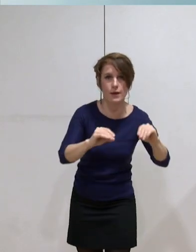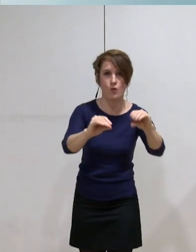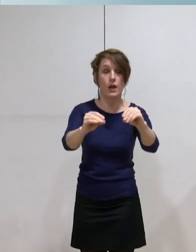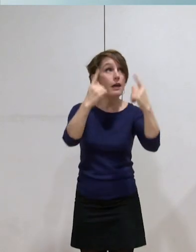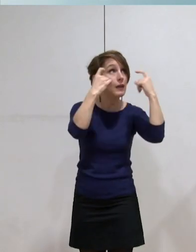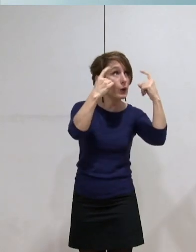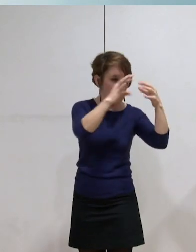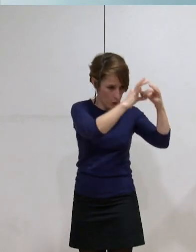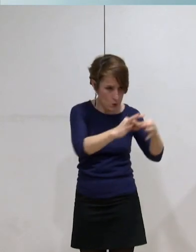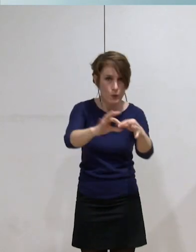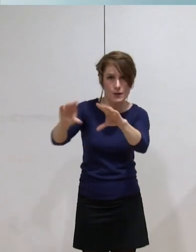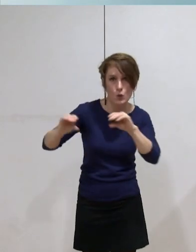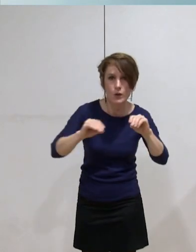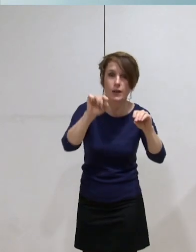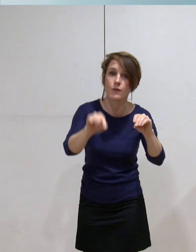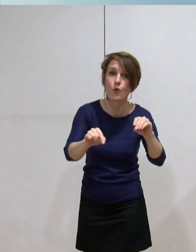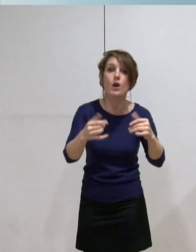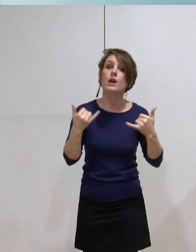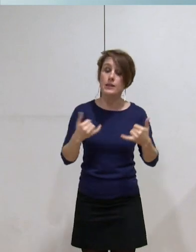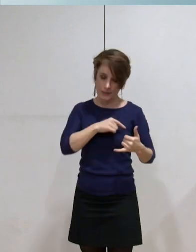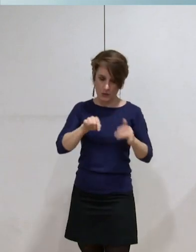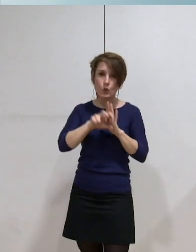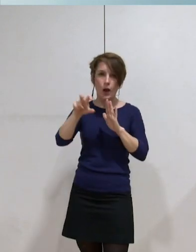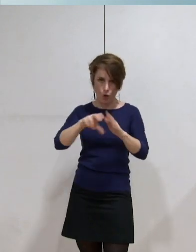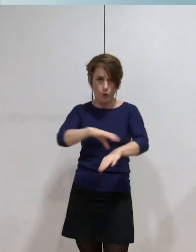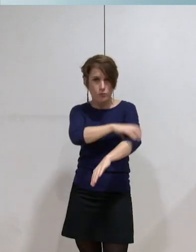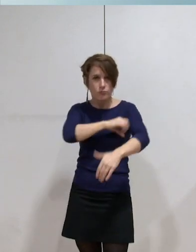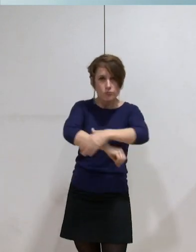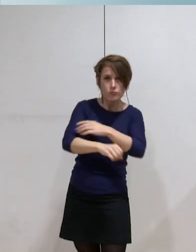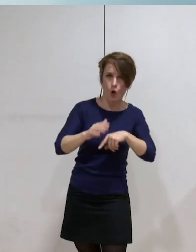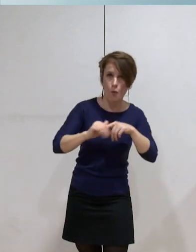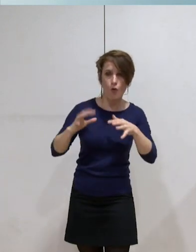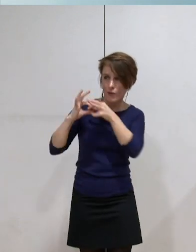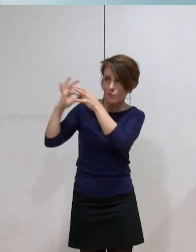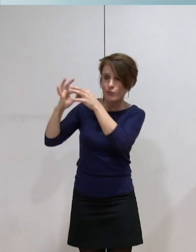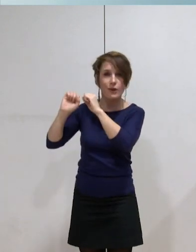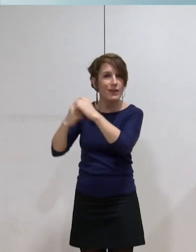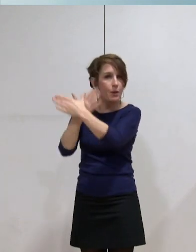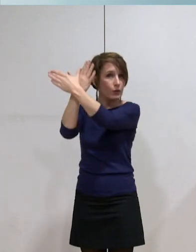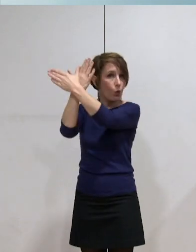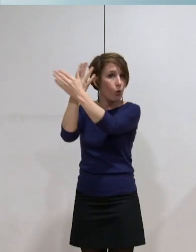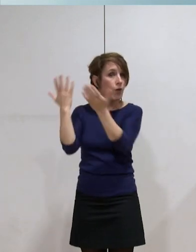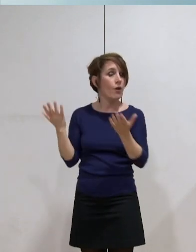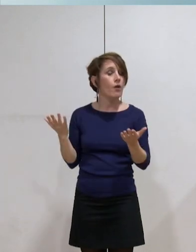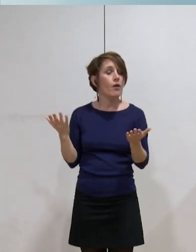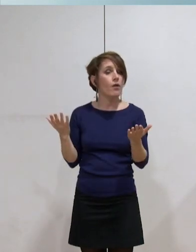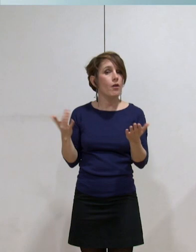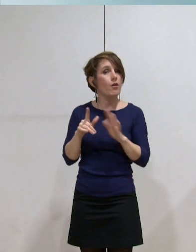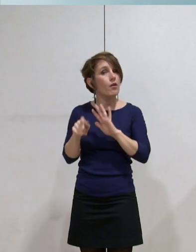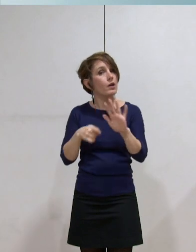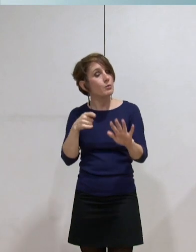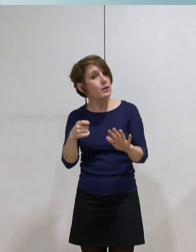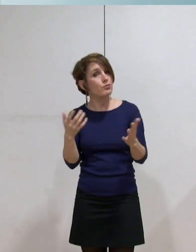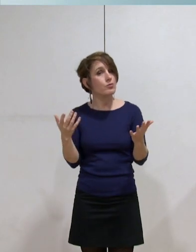actes c'est ce que nous faisons à Grenoble et avec la métropole et évidemment c'est les solutions